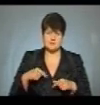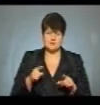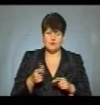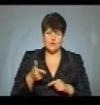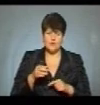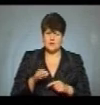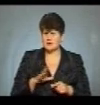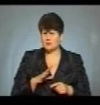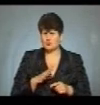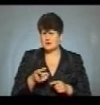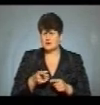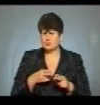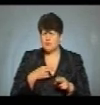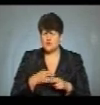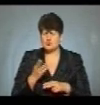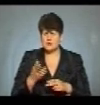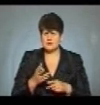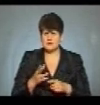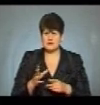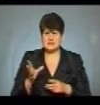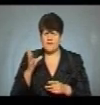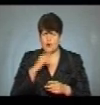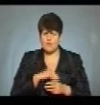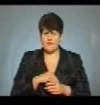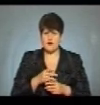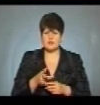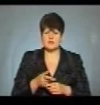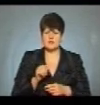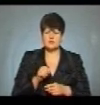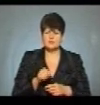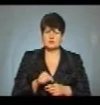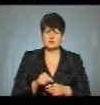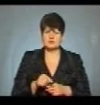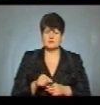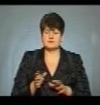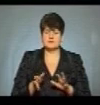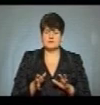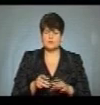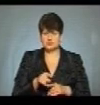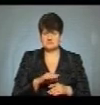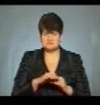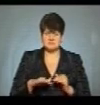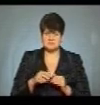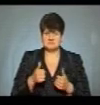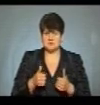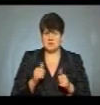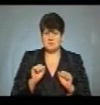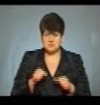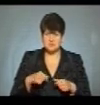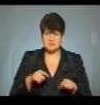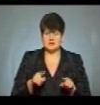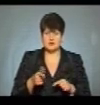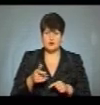було якесь пошкодження, тому гол не заховали. Тут ще таке класне і можна забивати